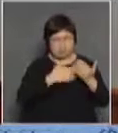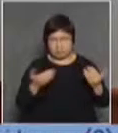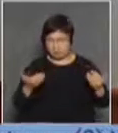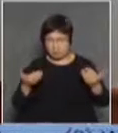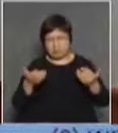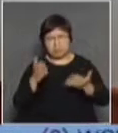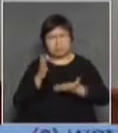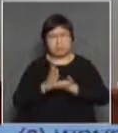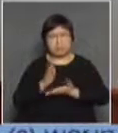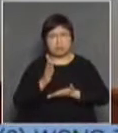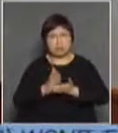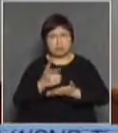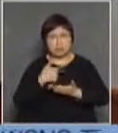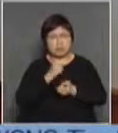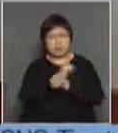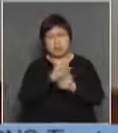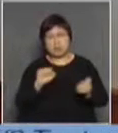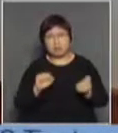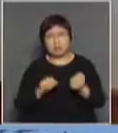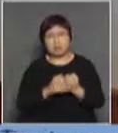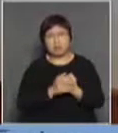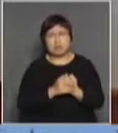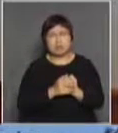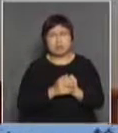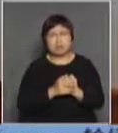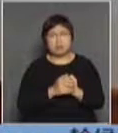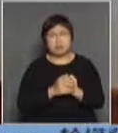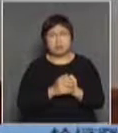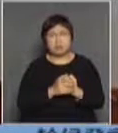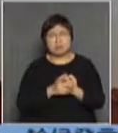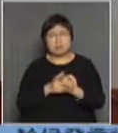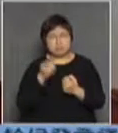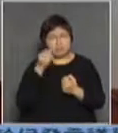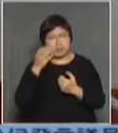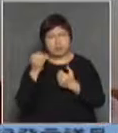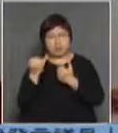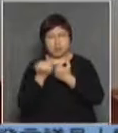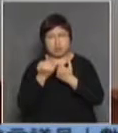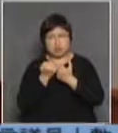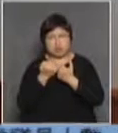距必須解決，才能真正讓同學受惠。